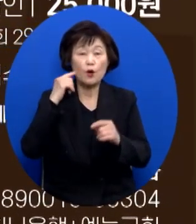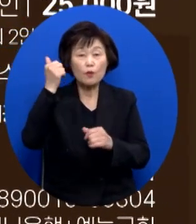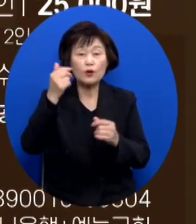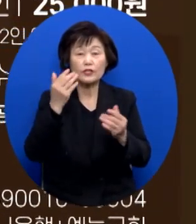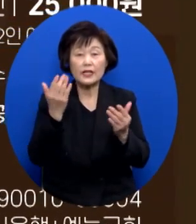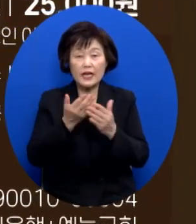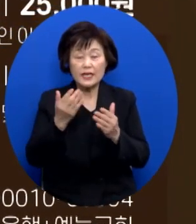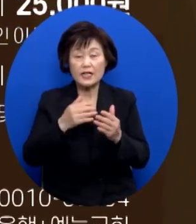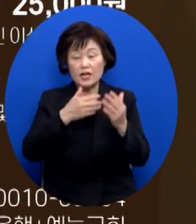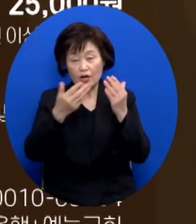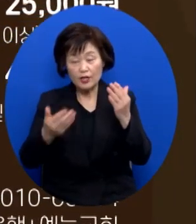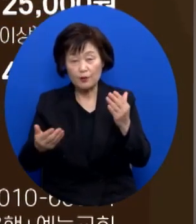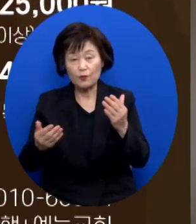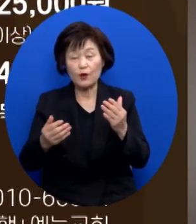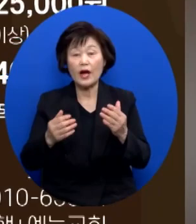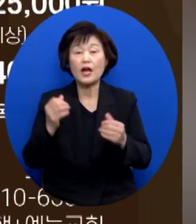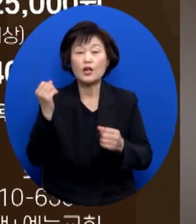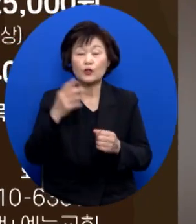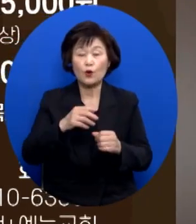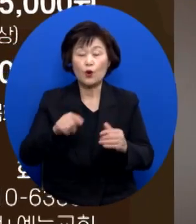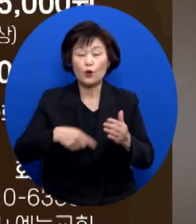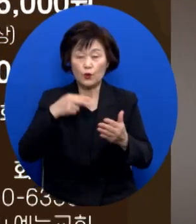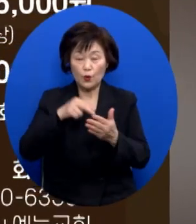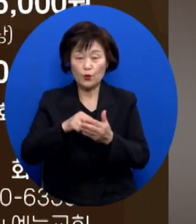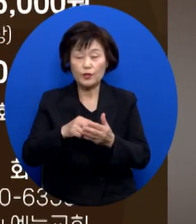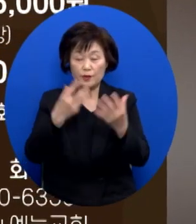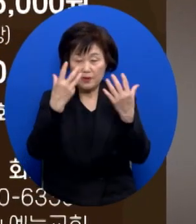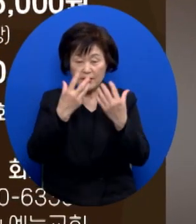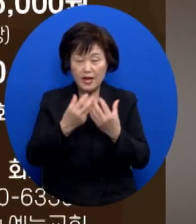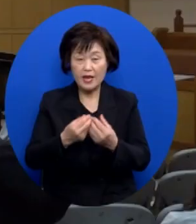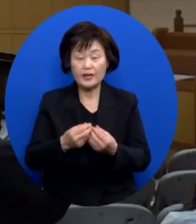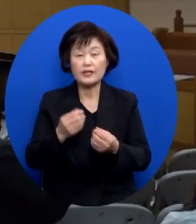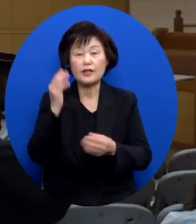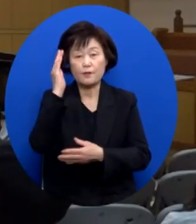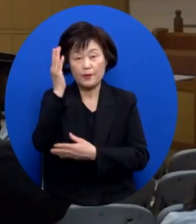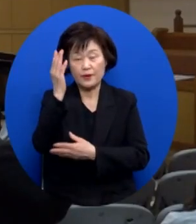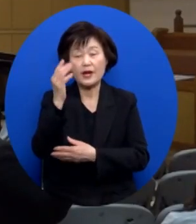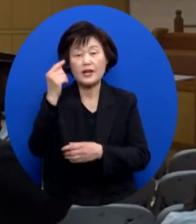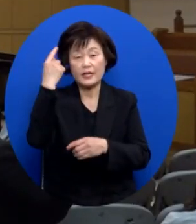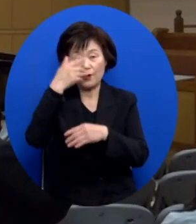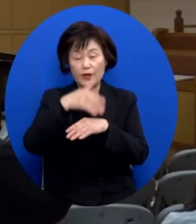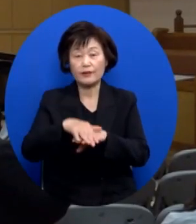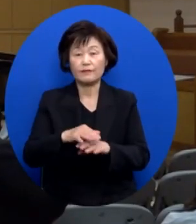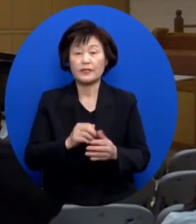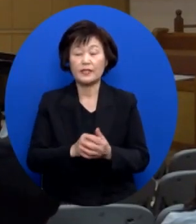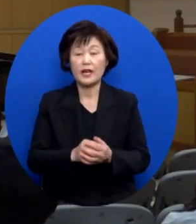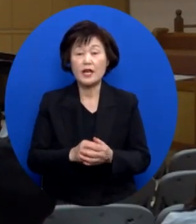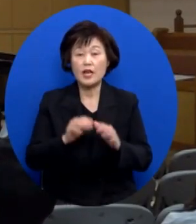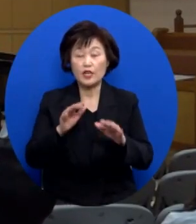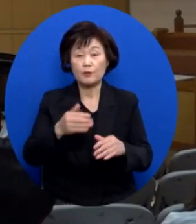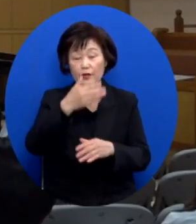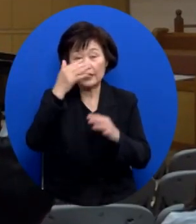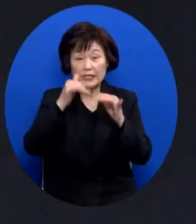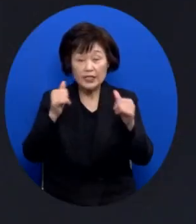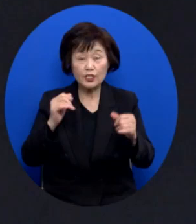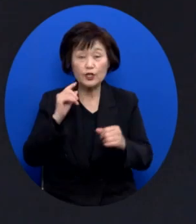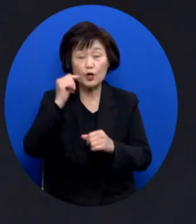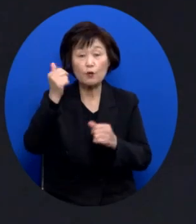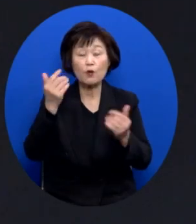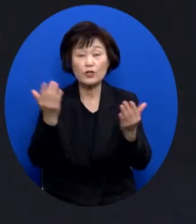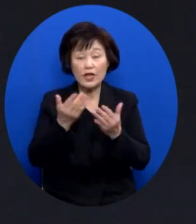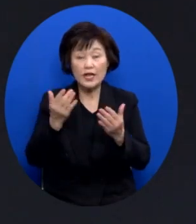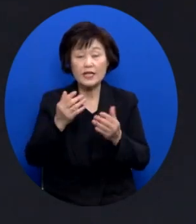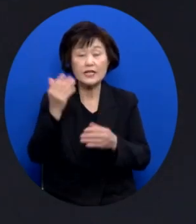조직 등을 소개하고 청년교회 독립 사례를 나눌 예정입니다 예능 청년 교회는 이번 청년 목회 세미나가